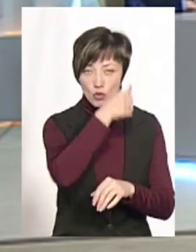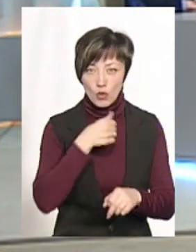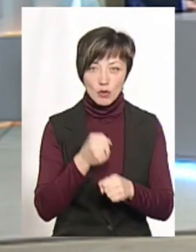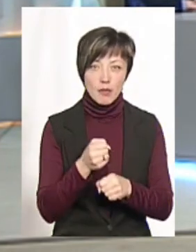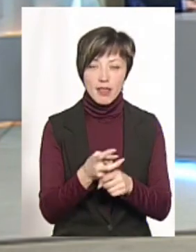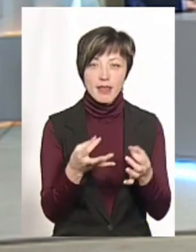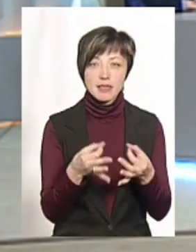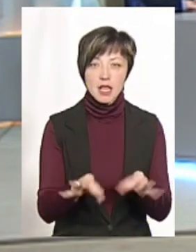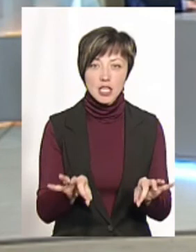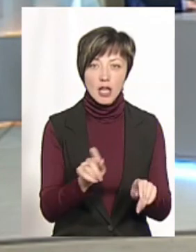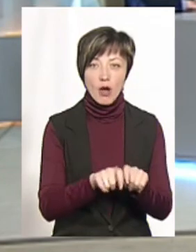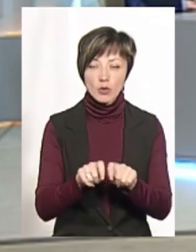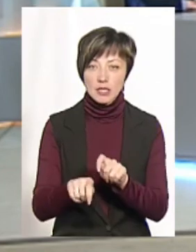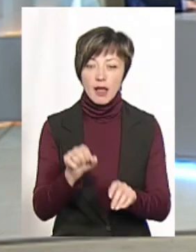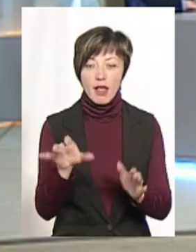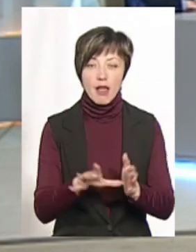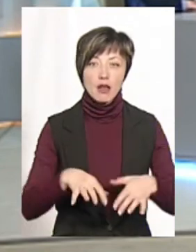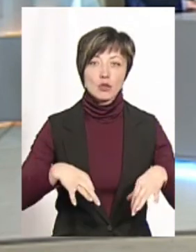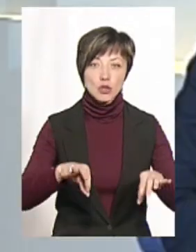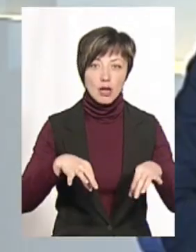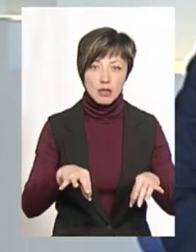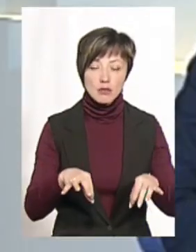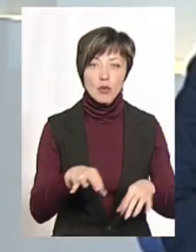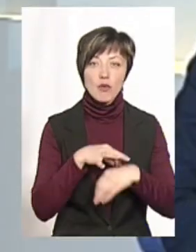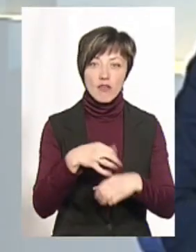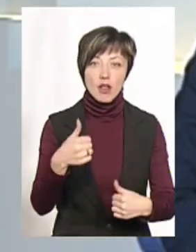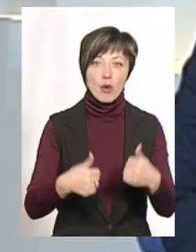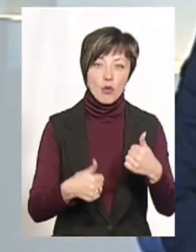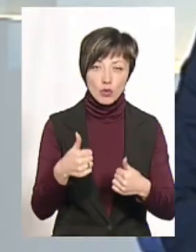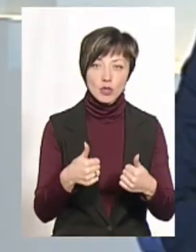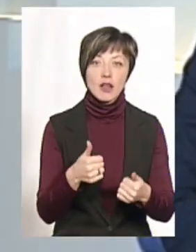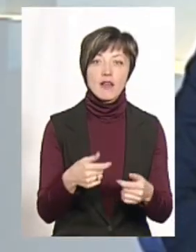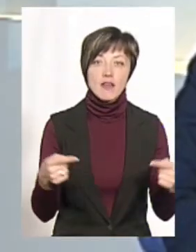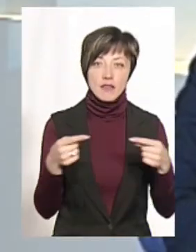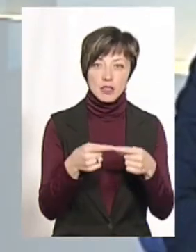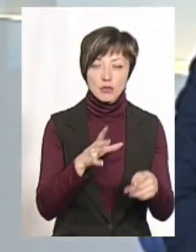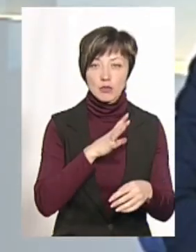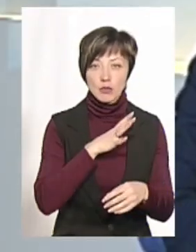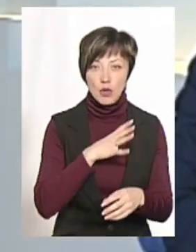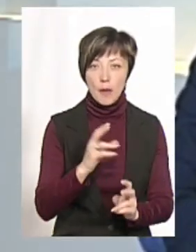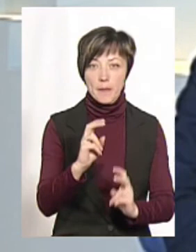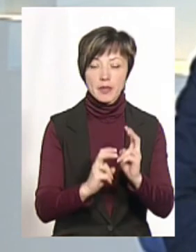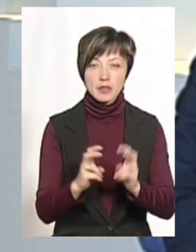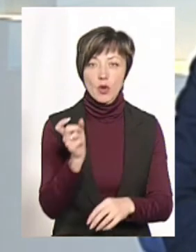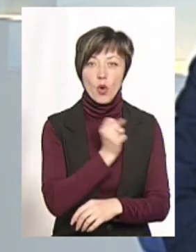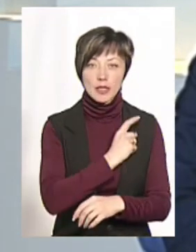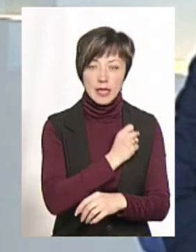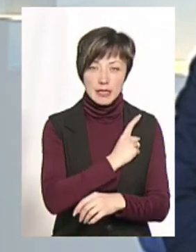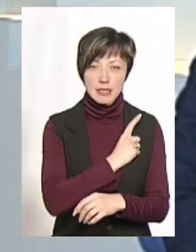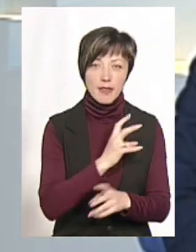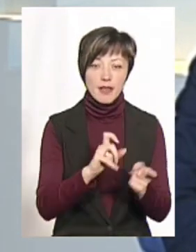ми робили незалежний аудит електротрансу, провели конкурс, визначили аудитора, аудитором було підприємство з